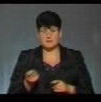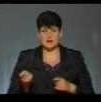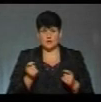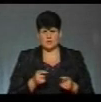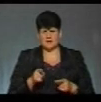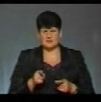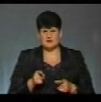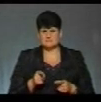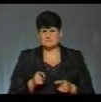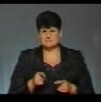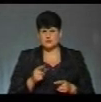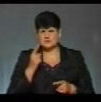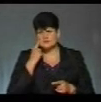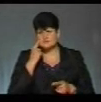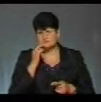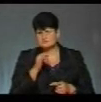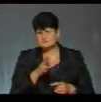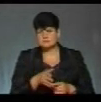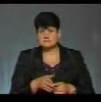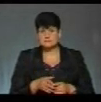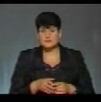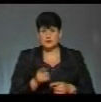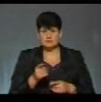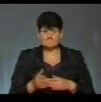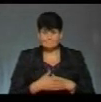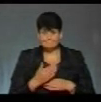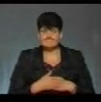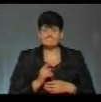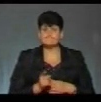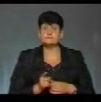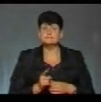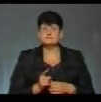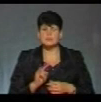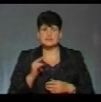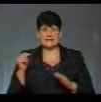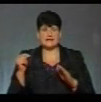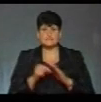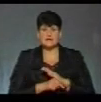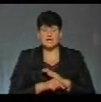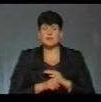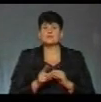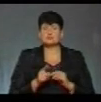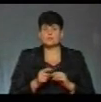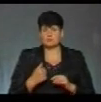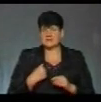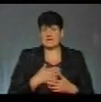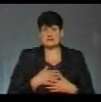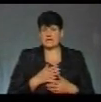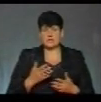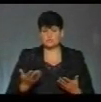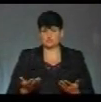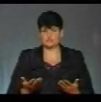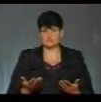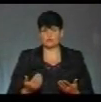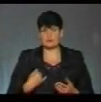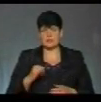дуже задовільні. Йому трошки давали наганяй, дитина втікає, тому що, ого, мене не люблять, у